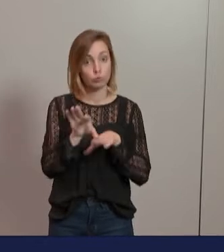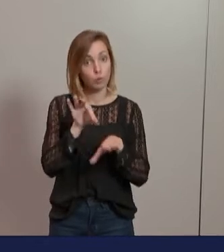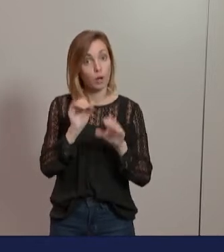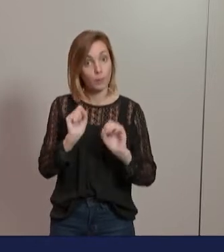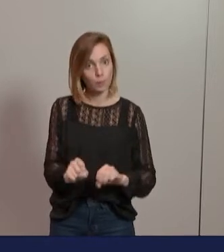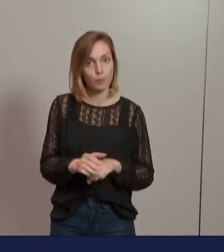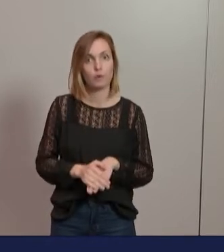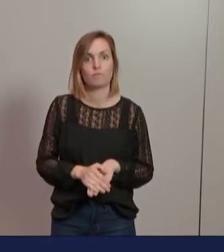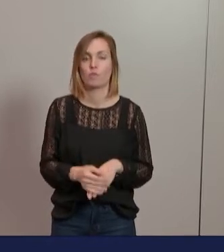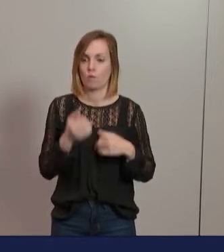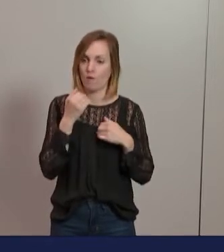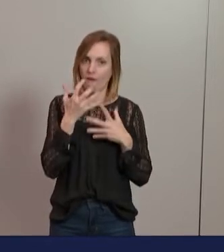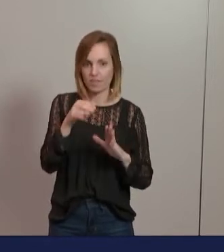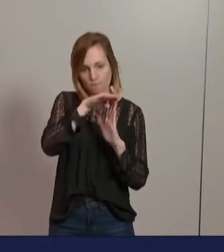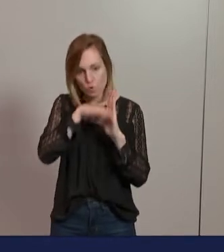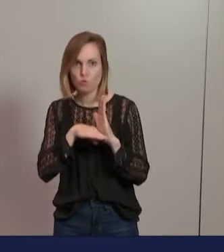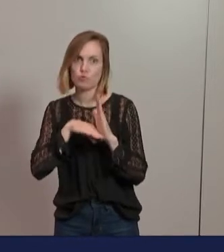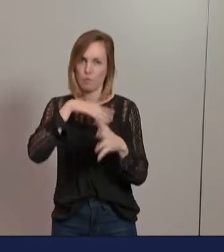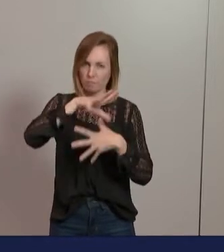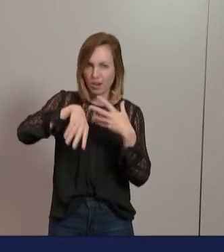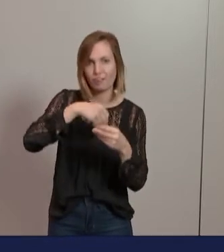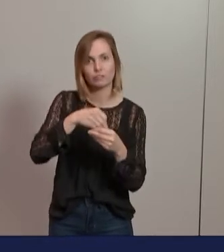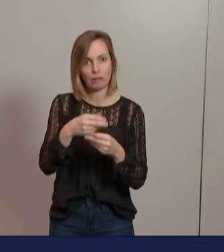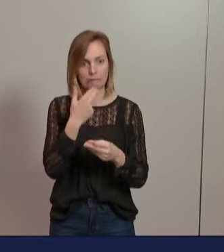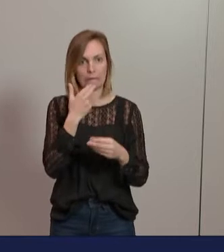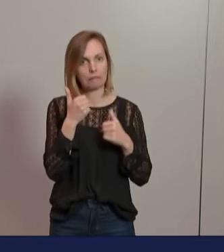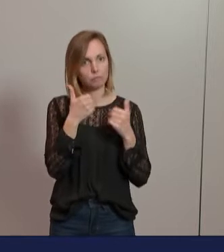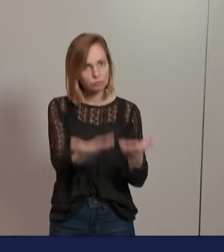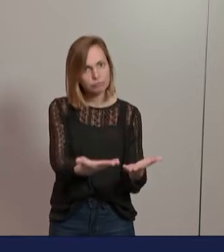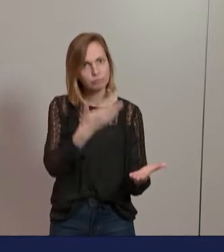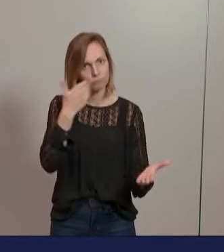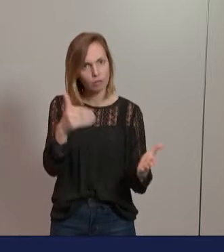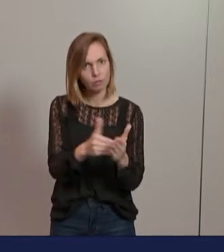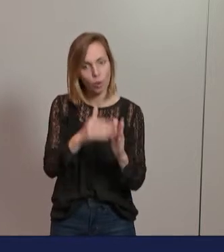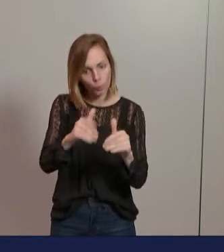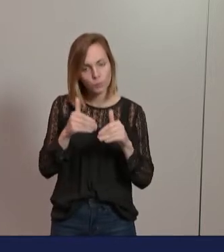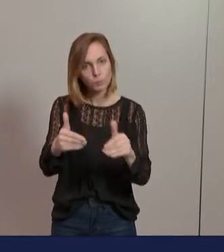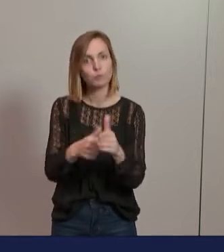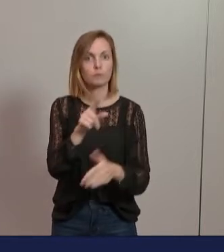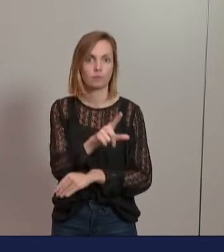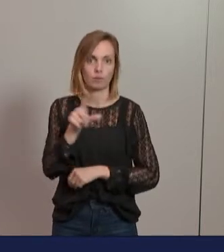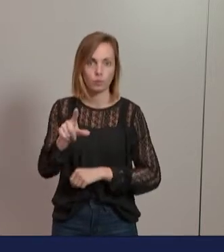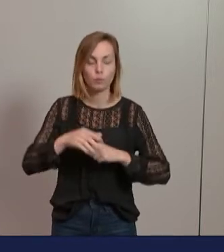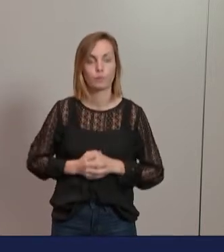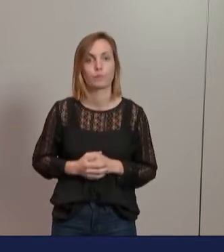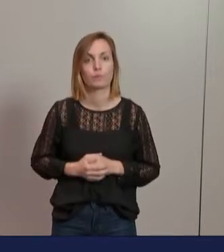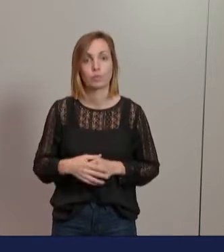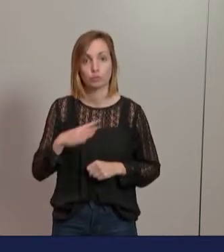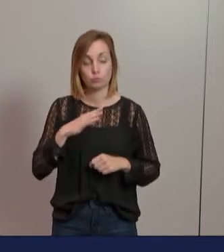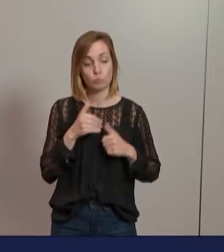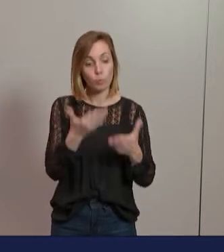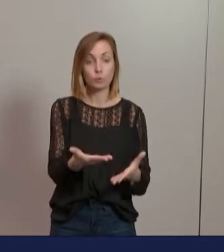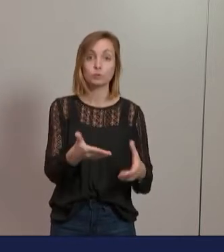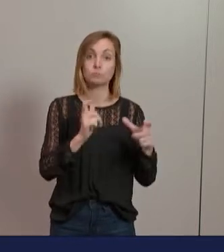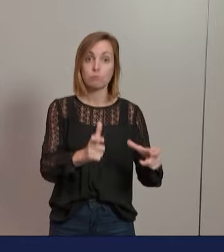de diversification et d'amélioration de qualité de l'offre va se poursuivre en 2022, avec davantage de plats faits